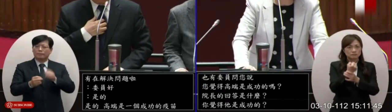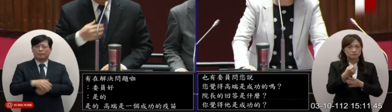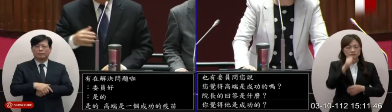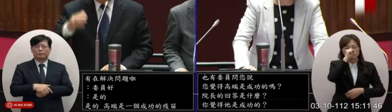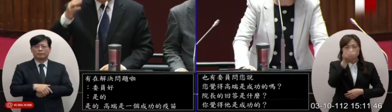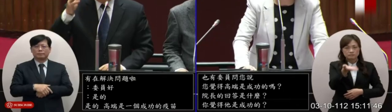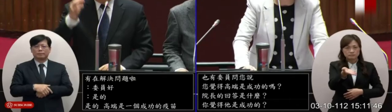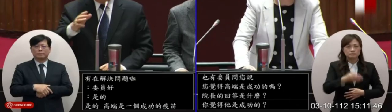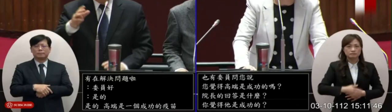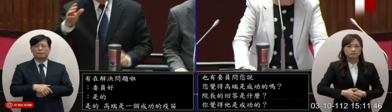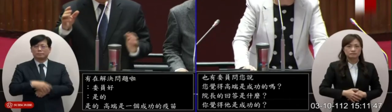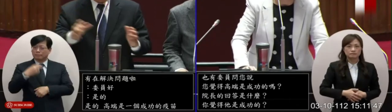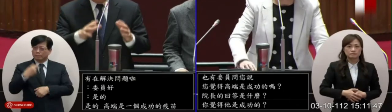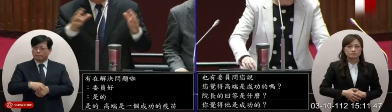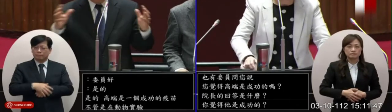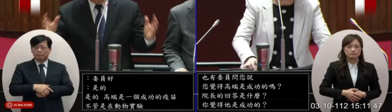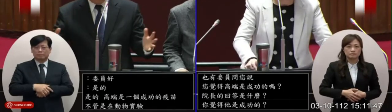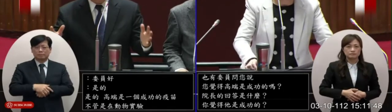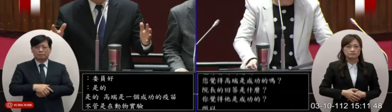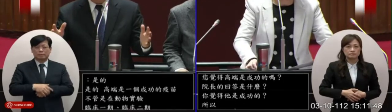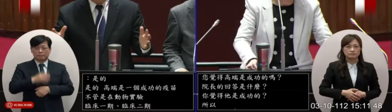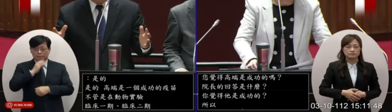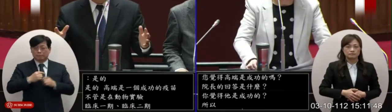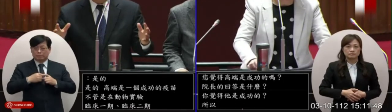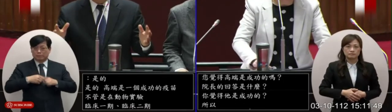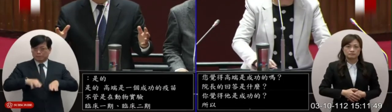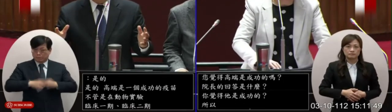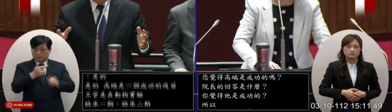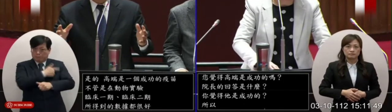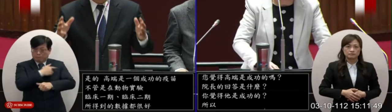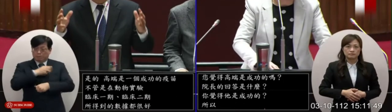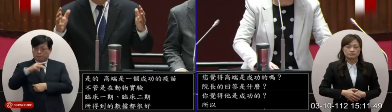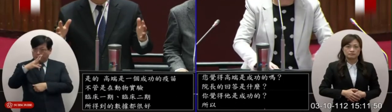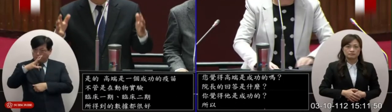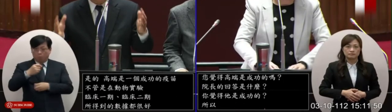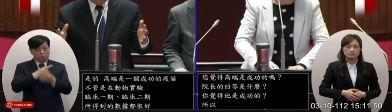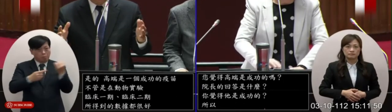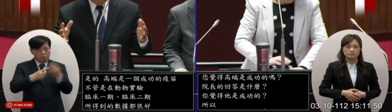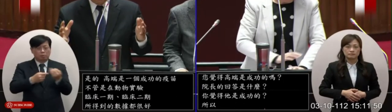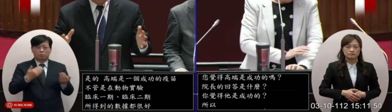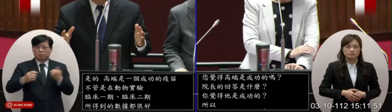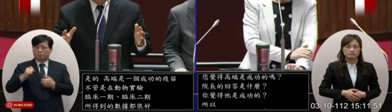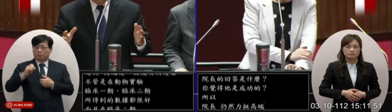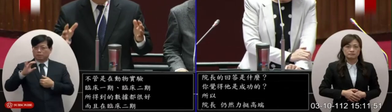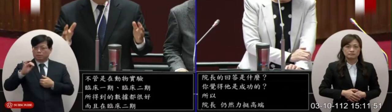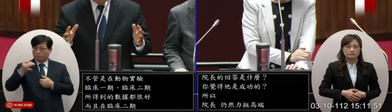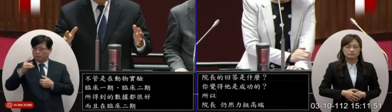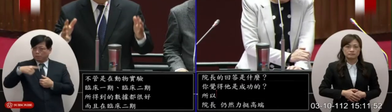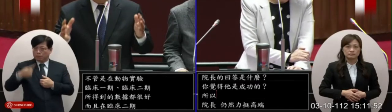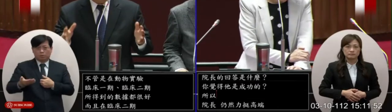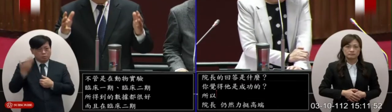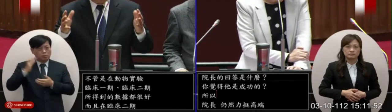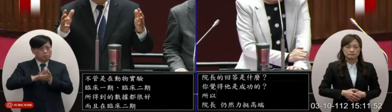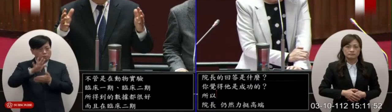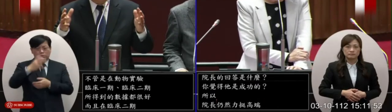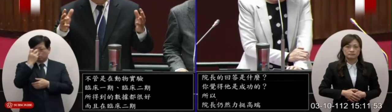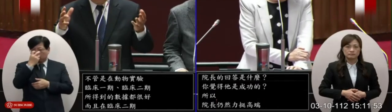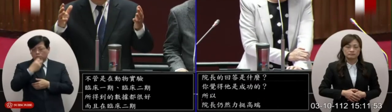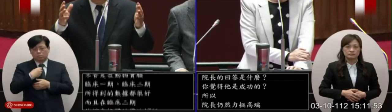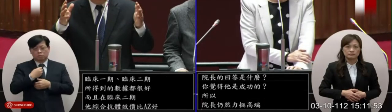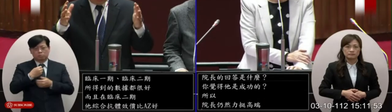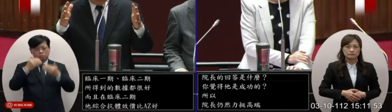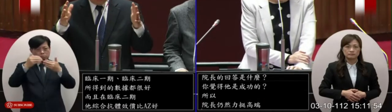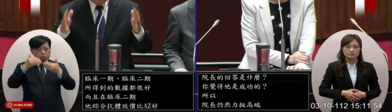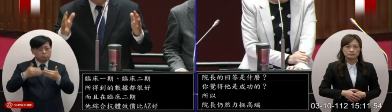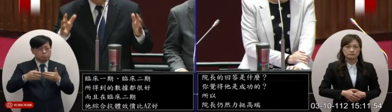可以。 好。然后呢，在实际上施打了300万剂，也就施打了100万人以后，我们看看施打完的这一